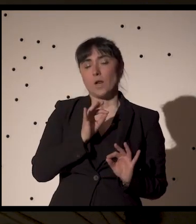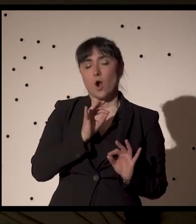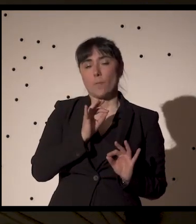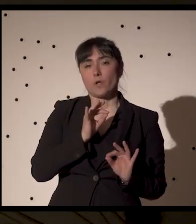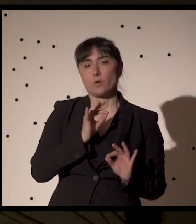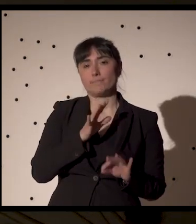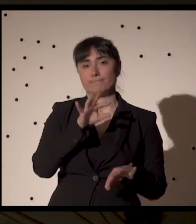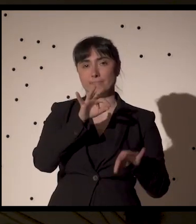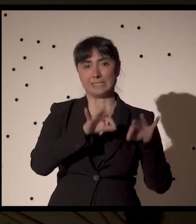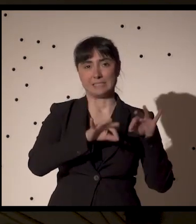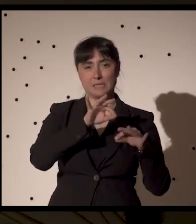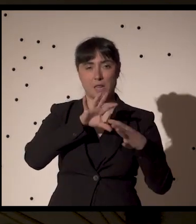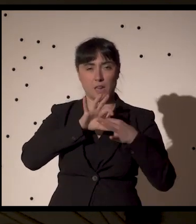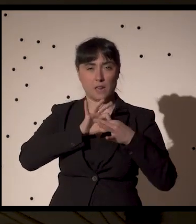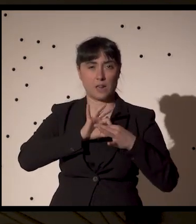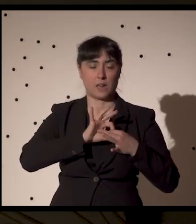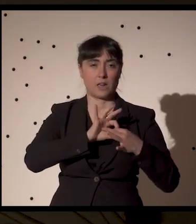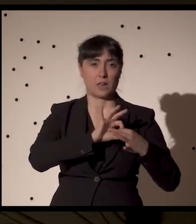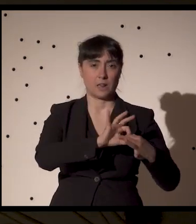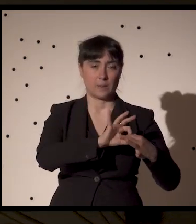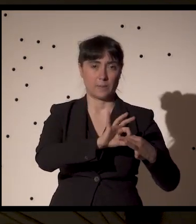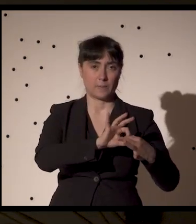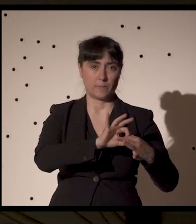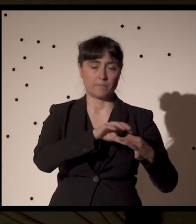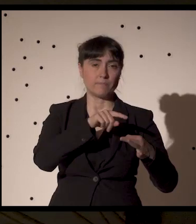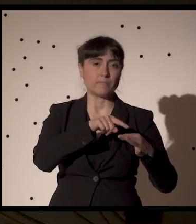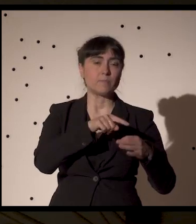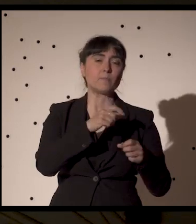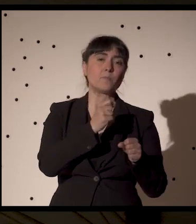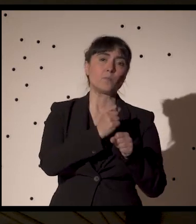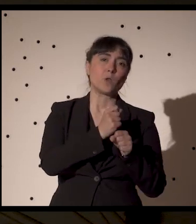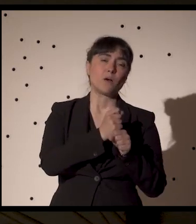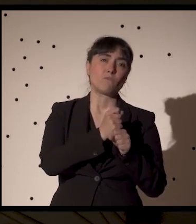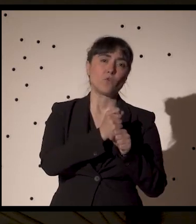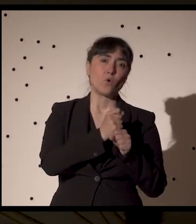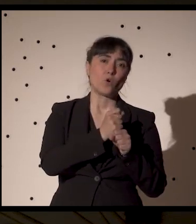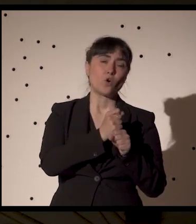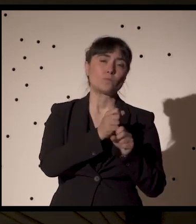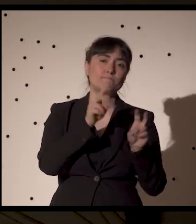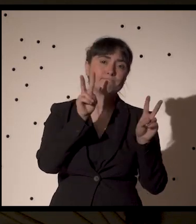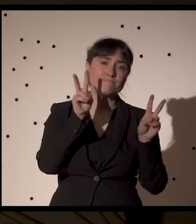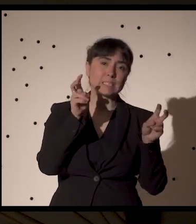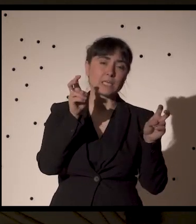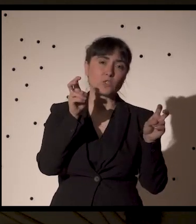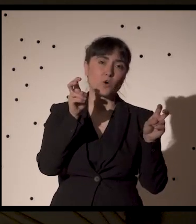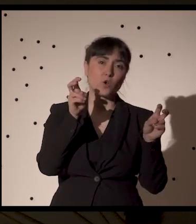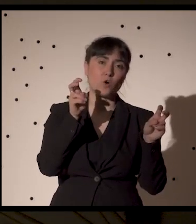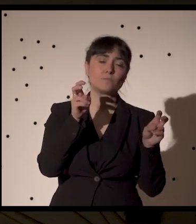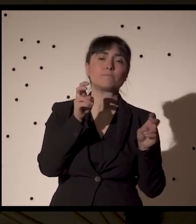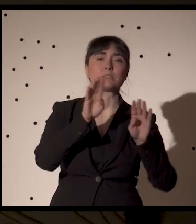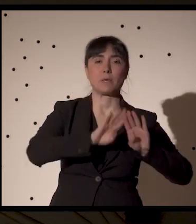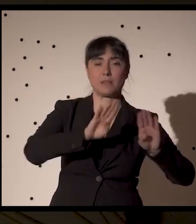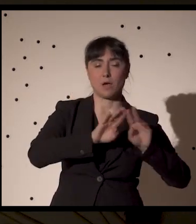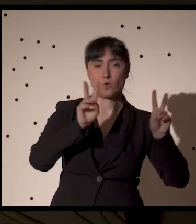la drammaturgia sarà al centro di un lavoro con me la pulce nell'orecchio si tratta di